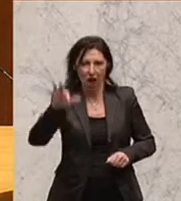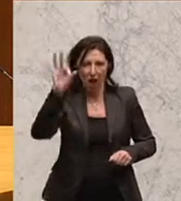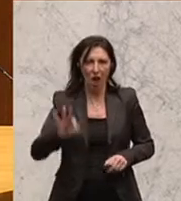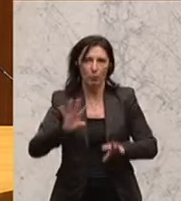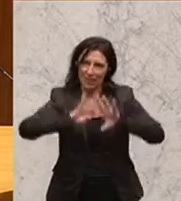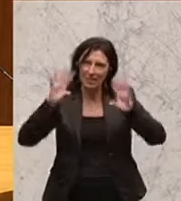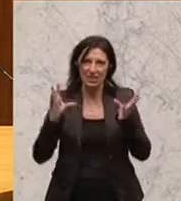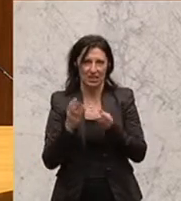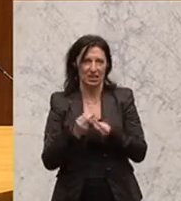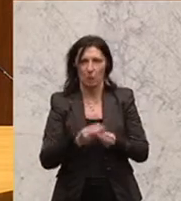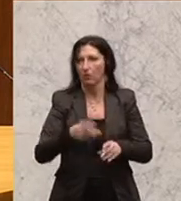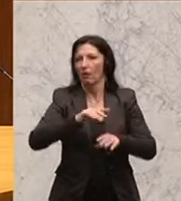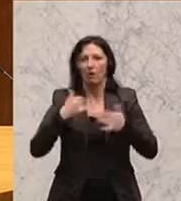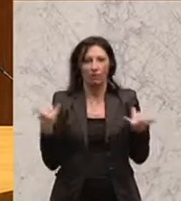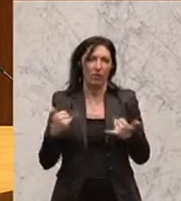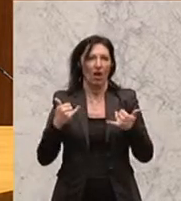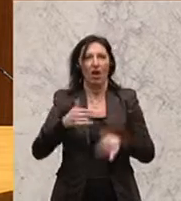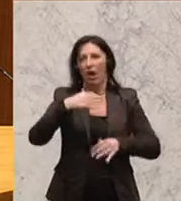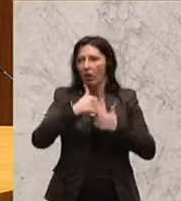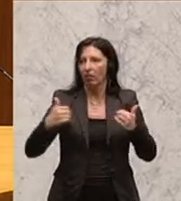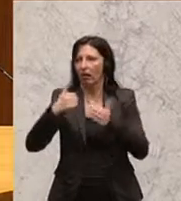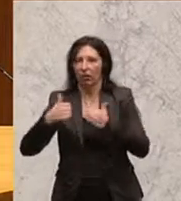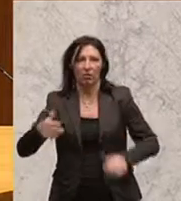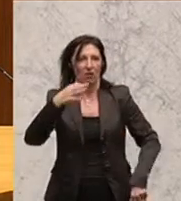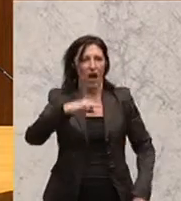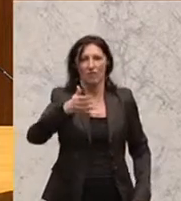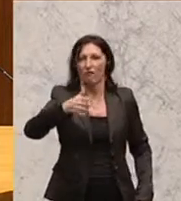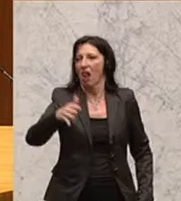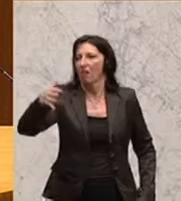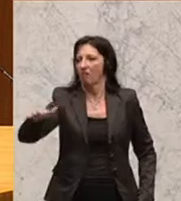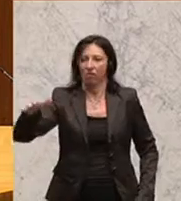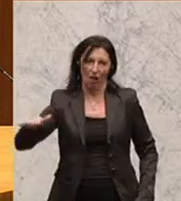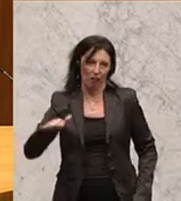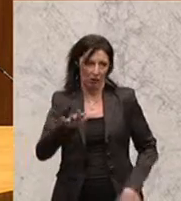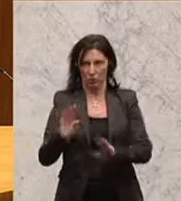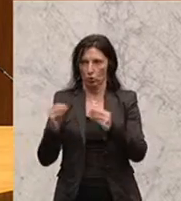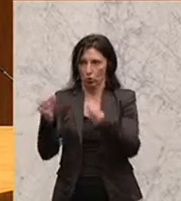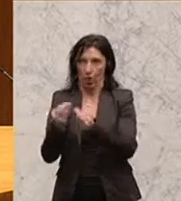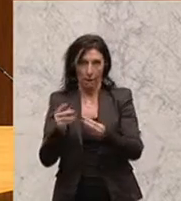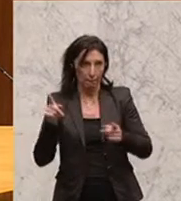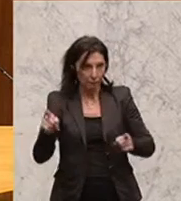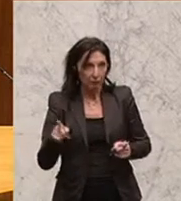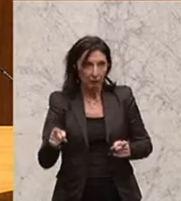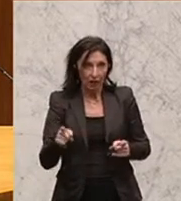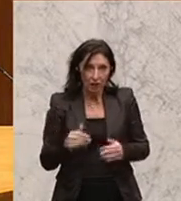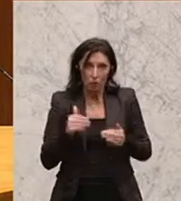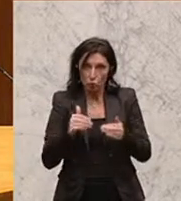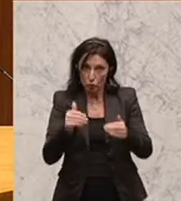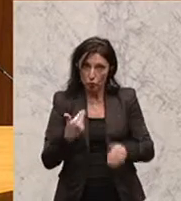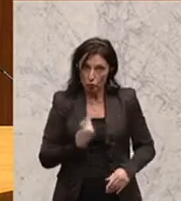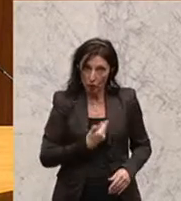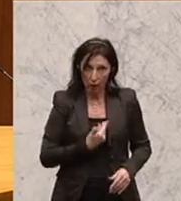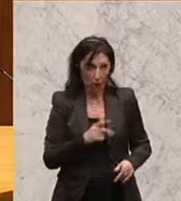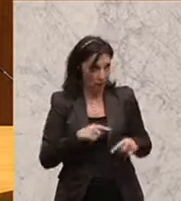eine Ansammlung von Einzelfällen. Sie, liebe Kollegen, kritisieren immer wieder uns, die SPÖ, zu zögerlich gewesen zu sein. Und dabei war es doch